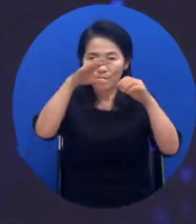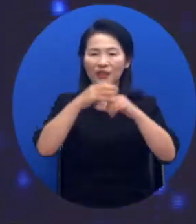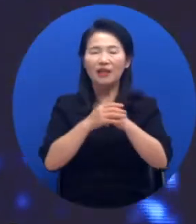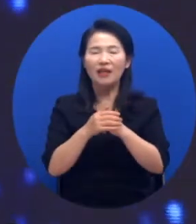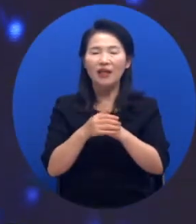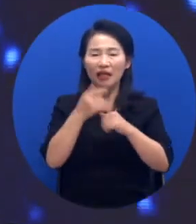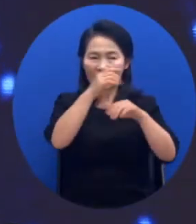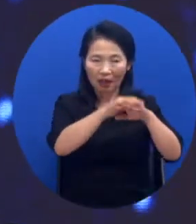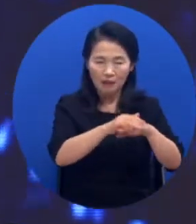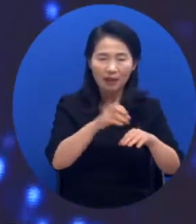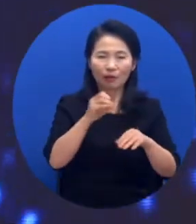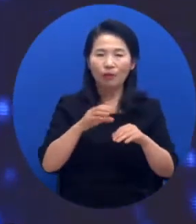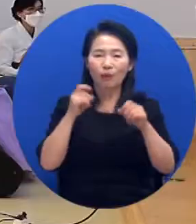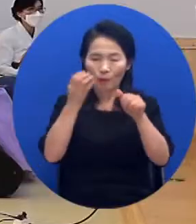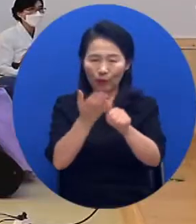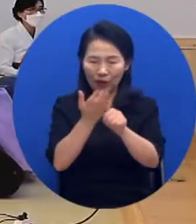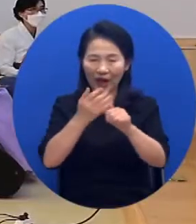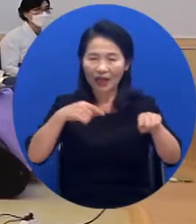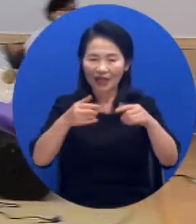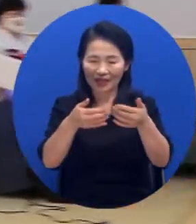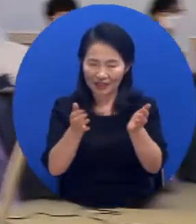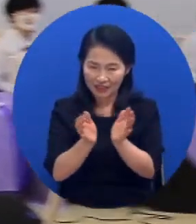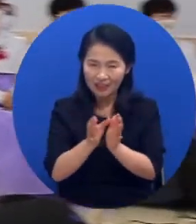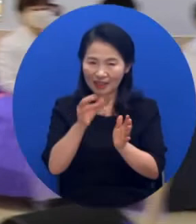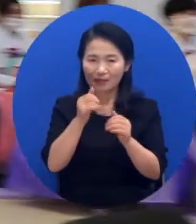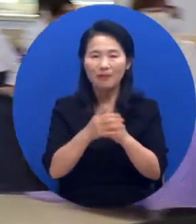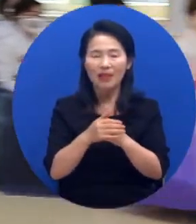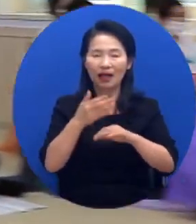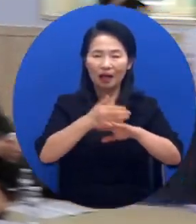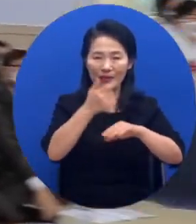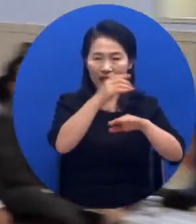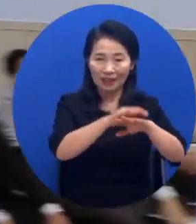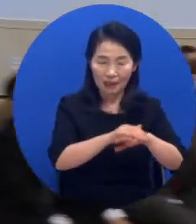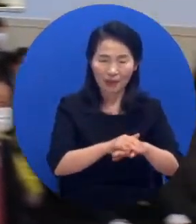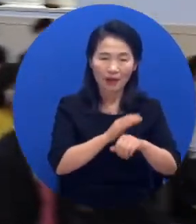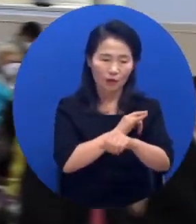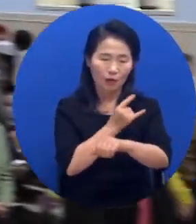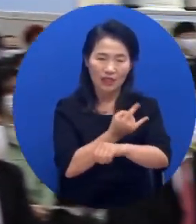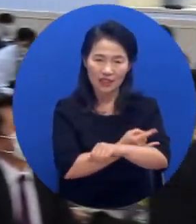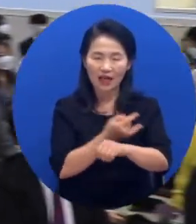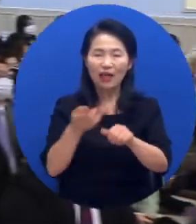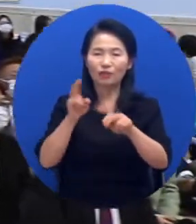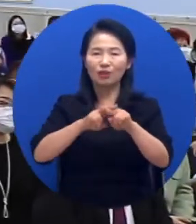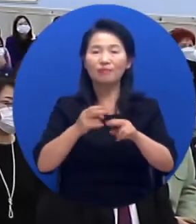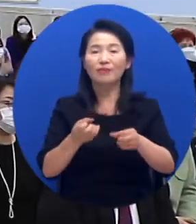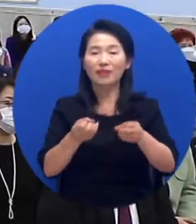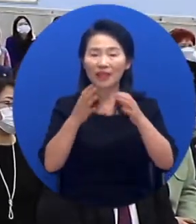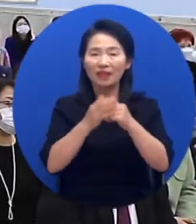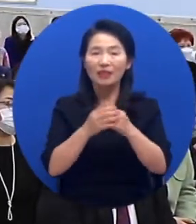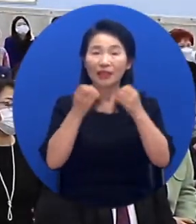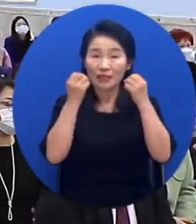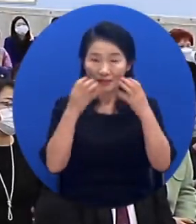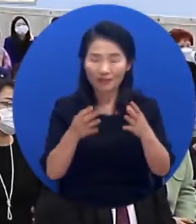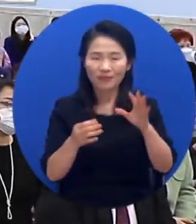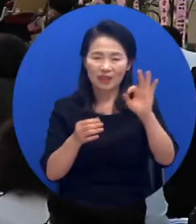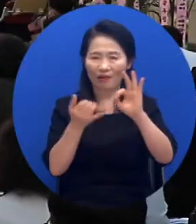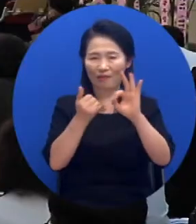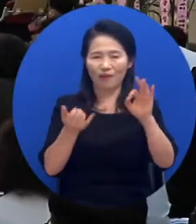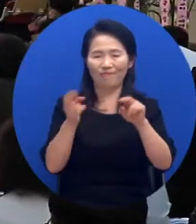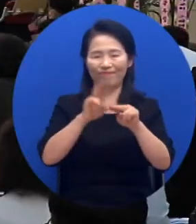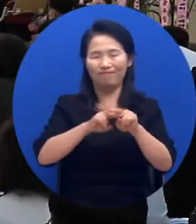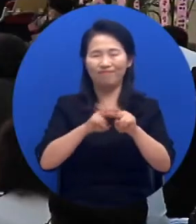목양 행정실 등을 갖추고 있습니다 감사의 베이어 권사 취임식을 통해 신임 권사 10명이 세워졌습니다